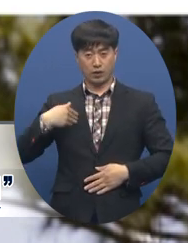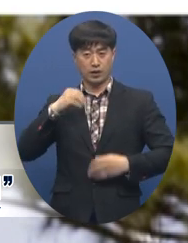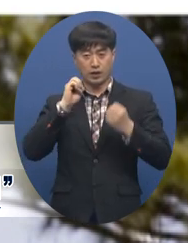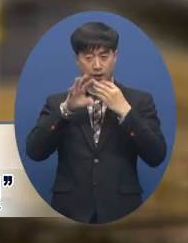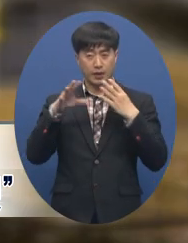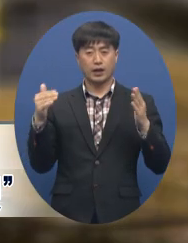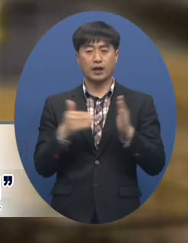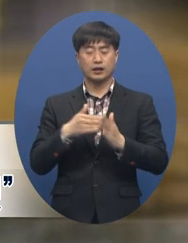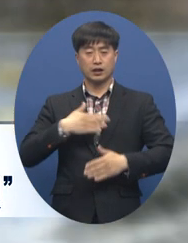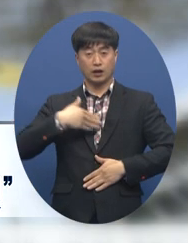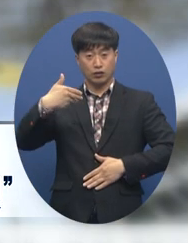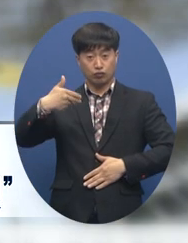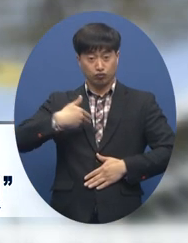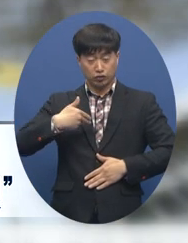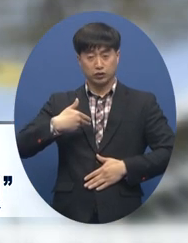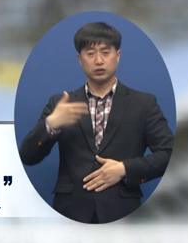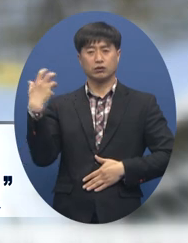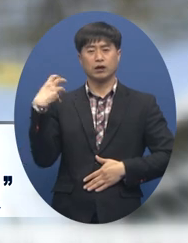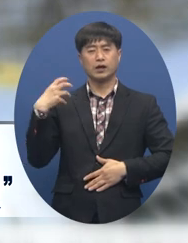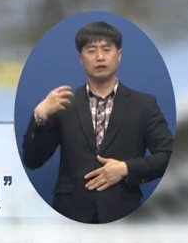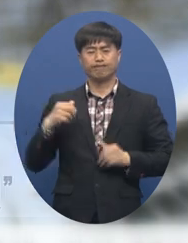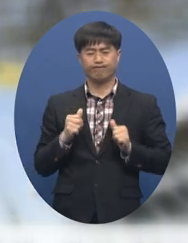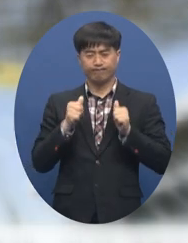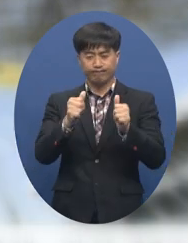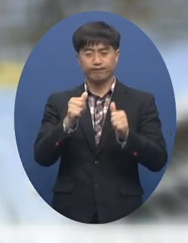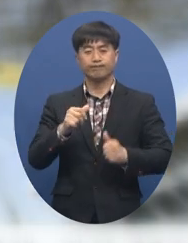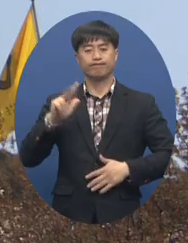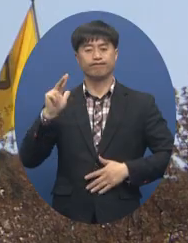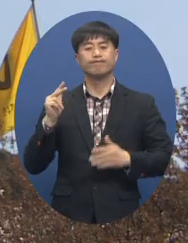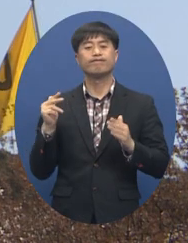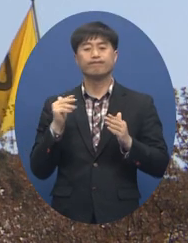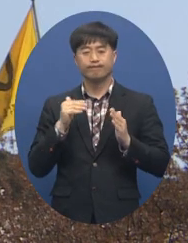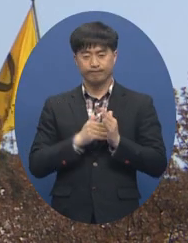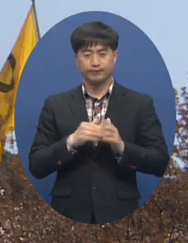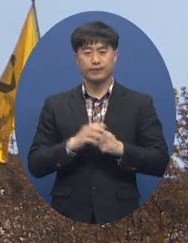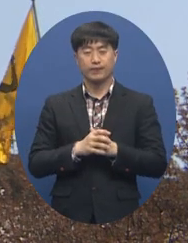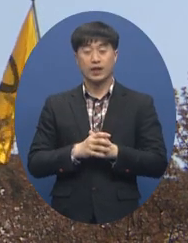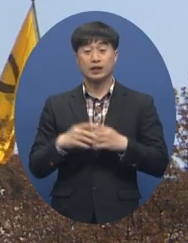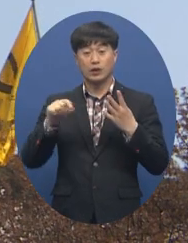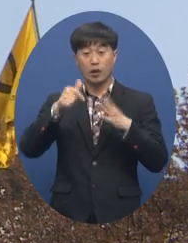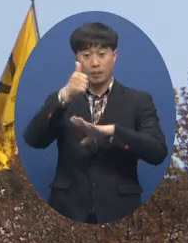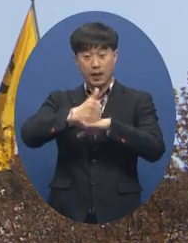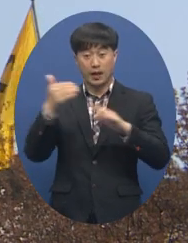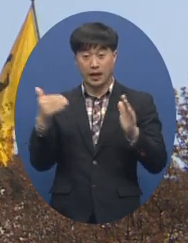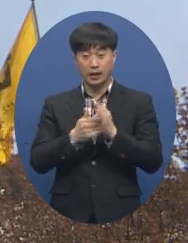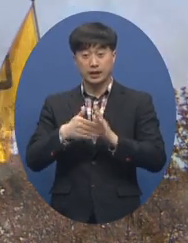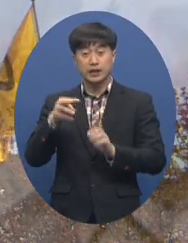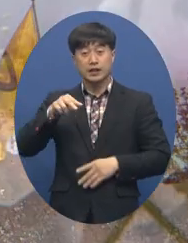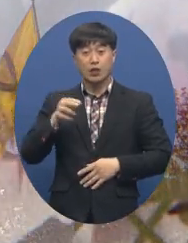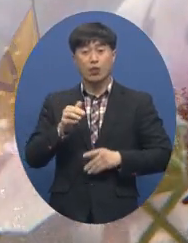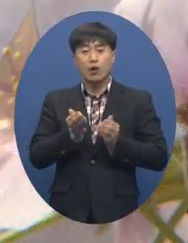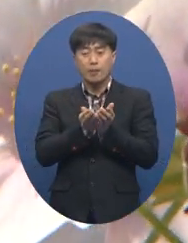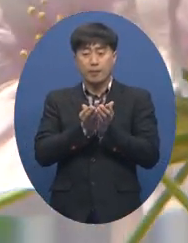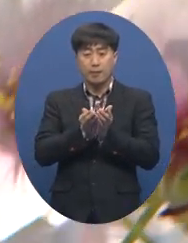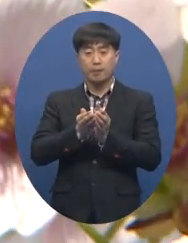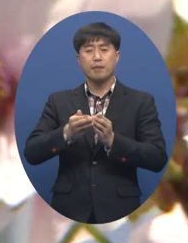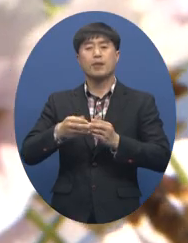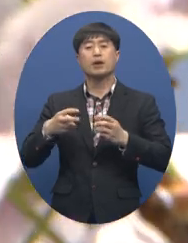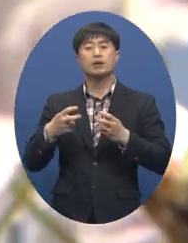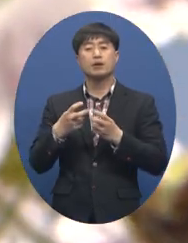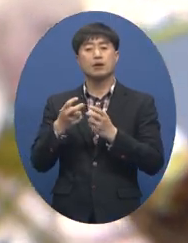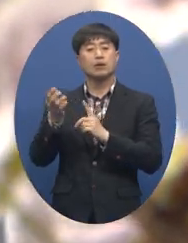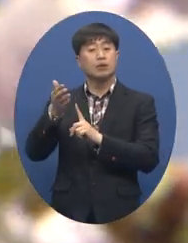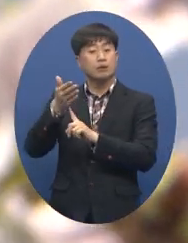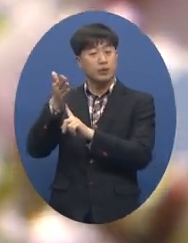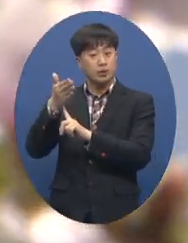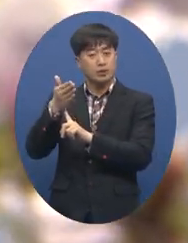저에게 주어진 역할에 최선을 다하겠다고 다짐했습니다 형돈은 서울 말까지 3 룩의 대응을 통해 추모의 뜻을